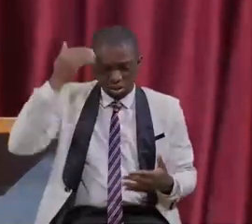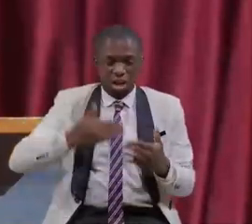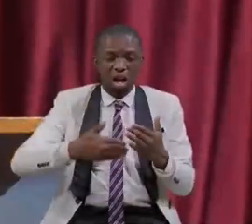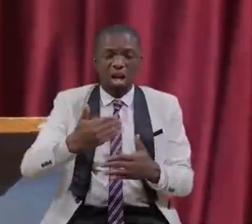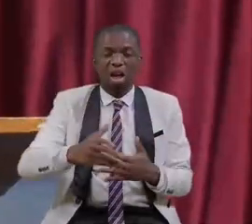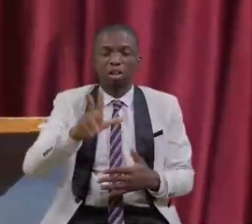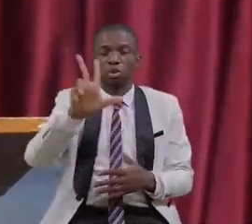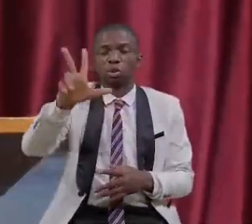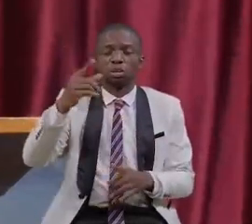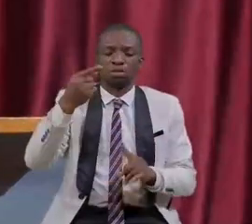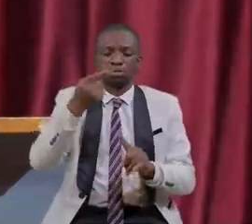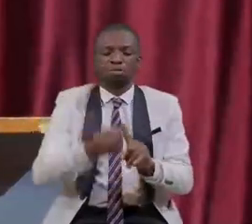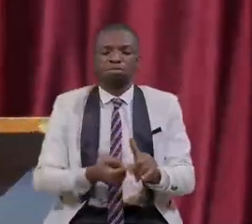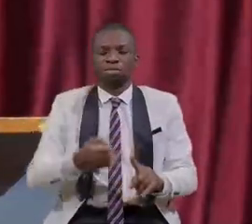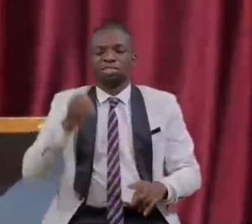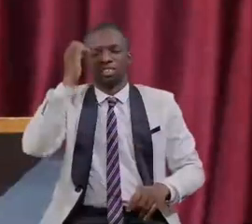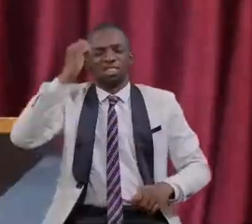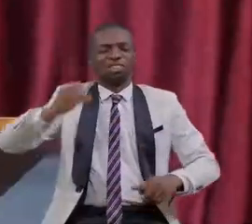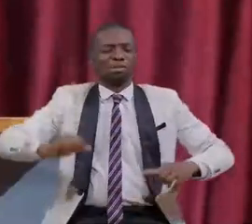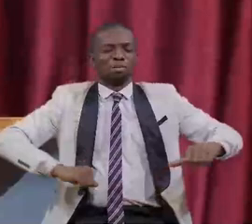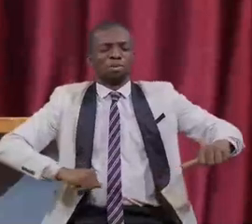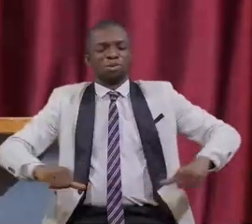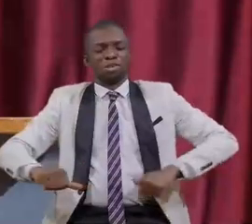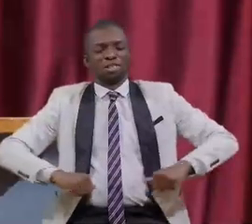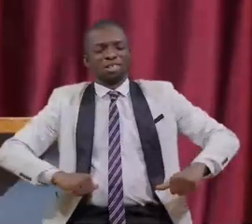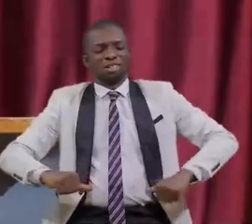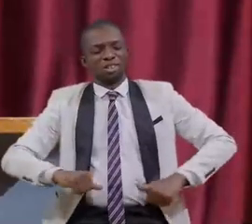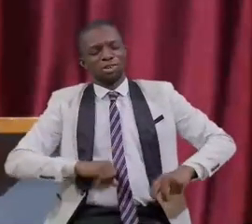Nebuchadnezzar a regardé Babylone pour dire,